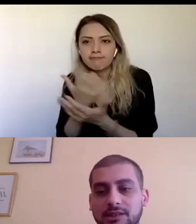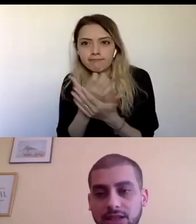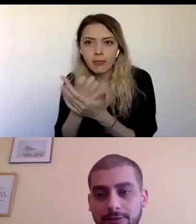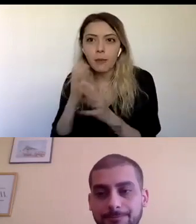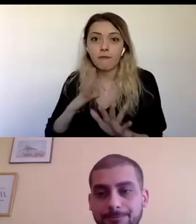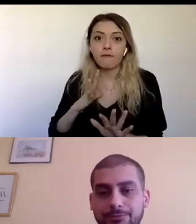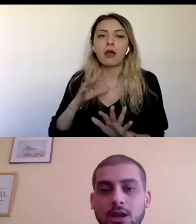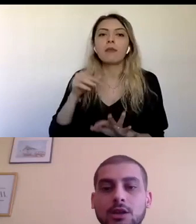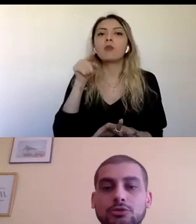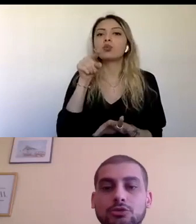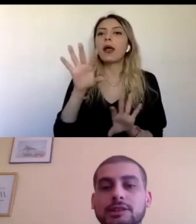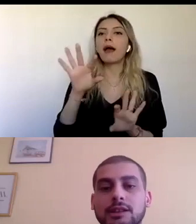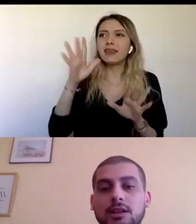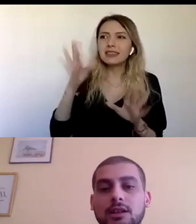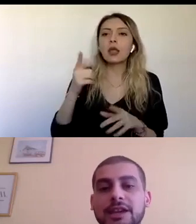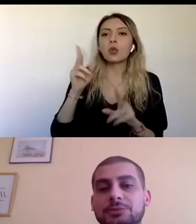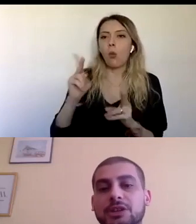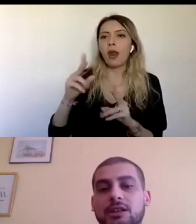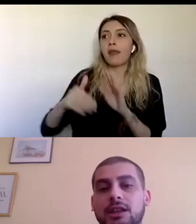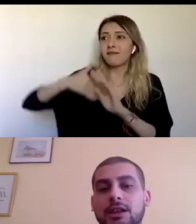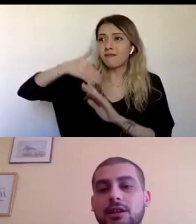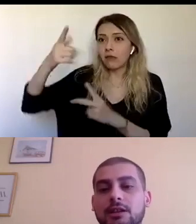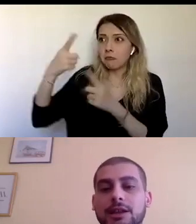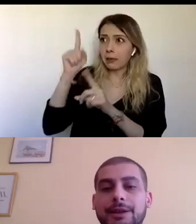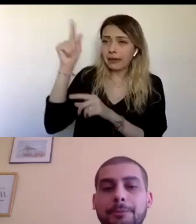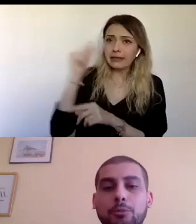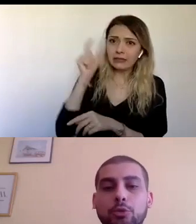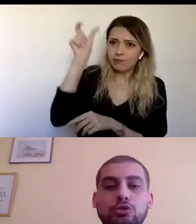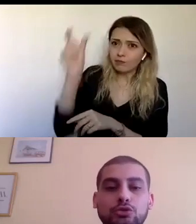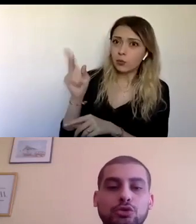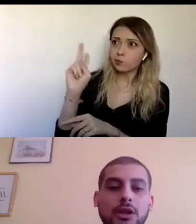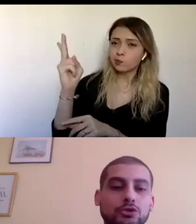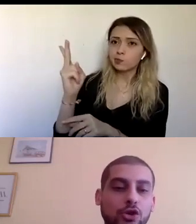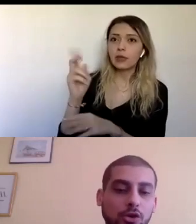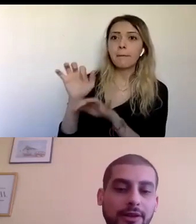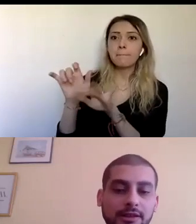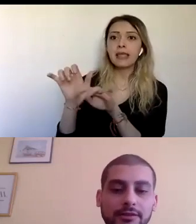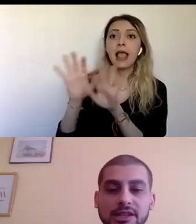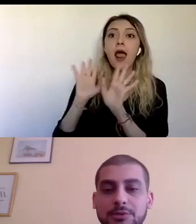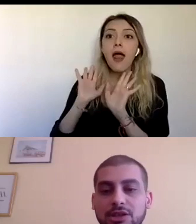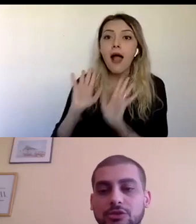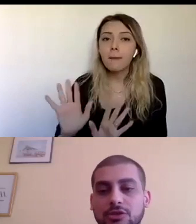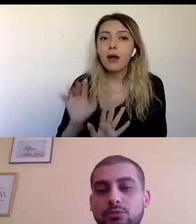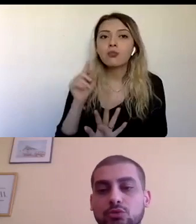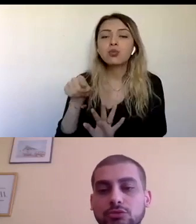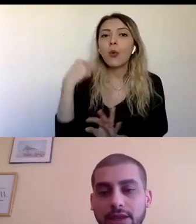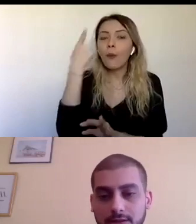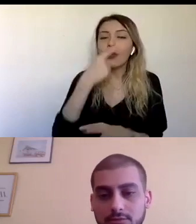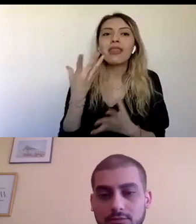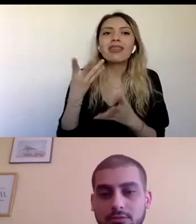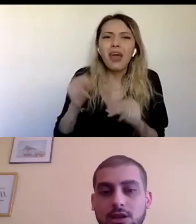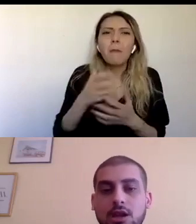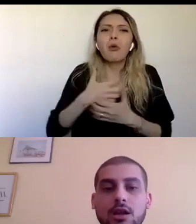başkasının bilgisayarı. Dolayısıyla hiçbir şekilde bulut sunucular şöyle güvenlidir diye bir şey söylememiz mümkün